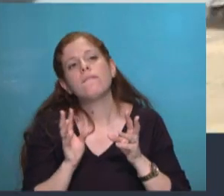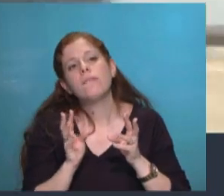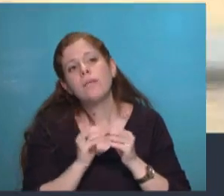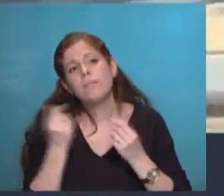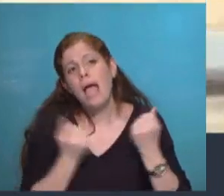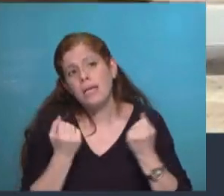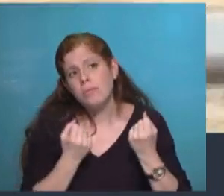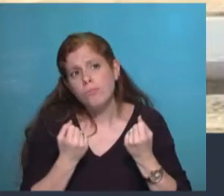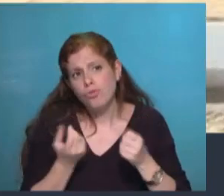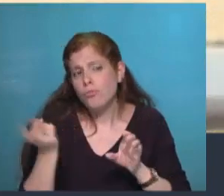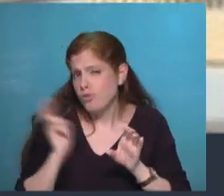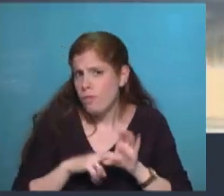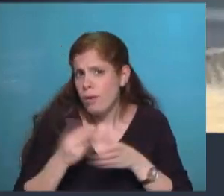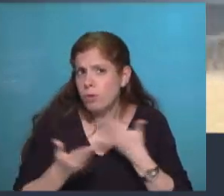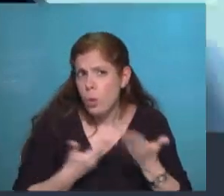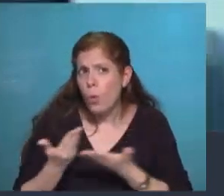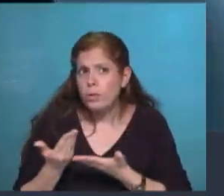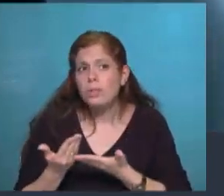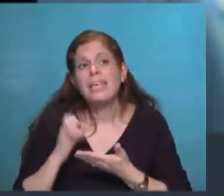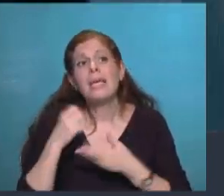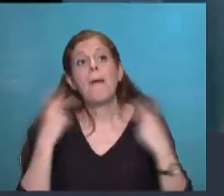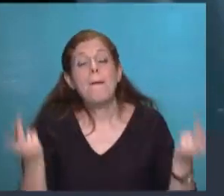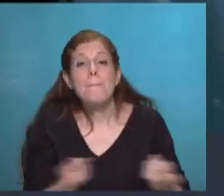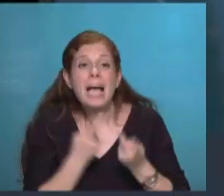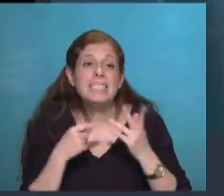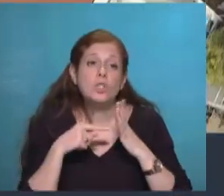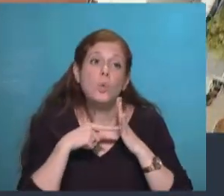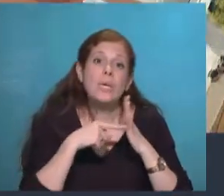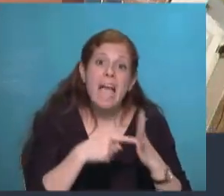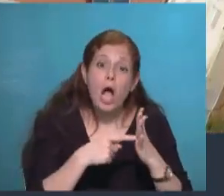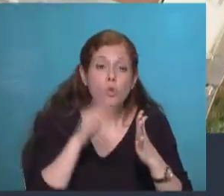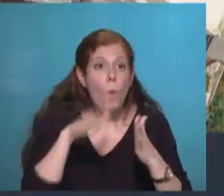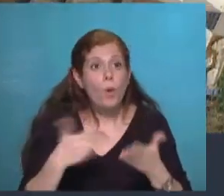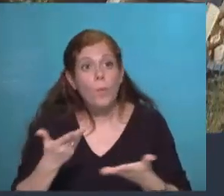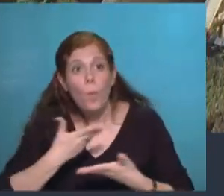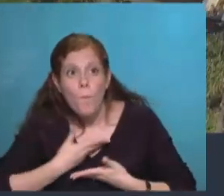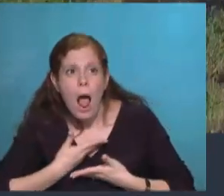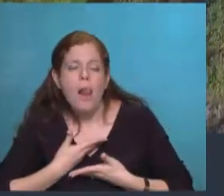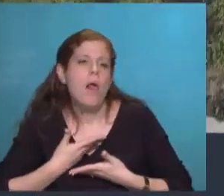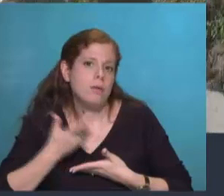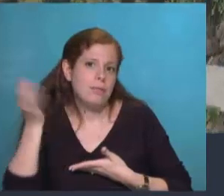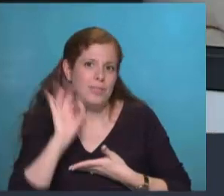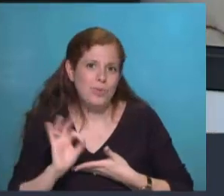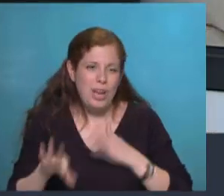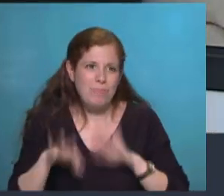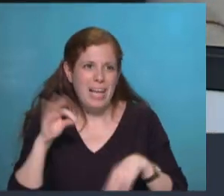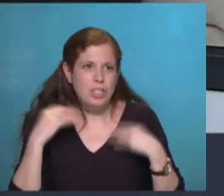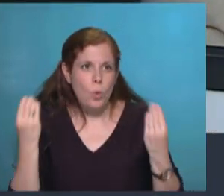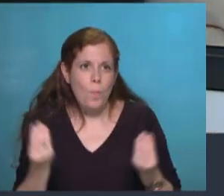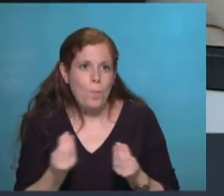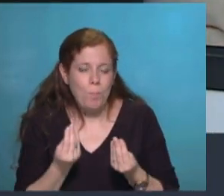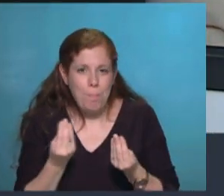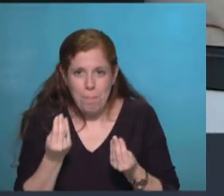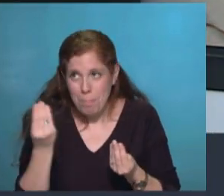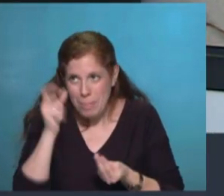נהגים שמשתתפים בשירות. אם חיפשתי לאיזשהו יעד שהוא פחות מקובל, אז הסיכוי שנמצא איזשהו